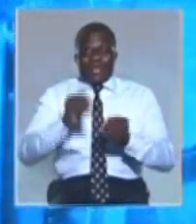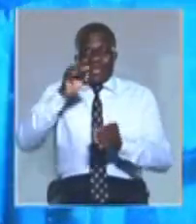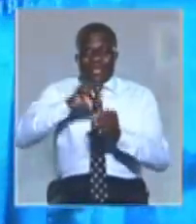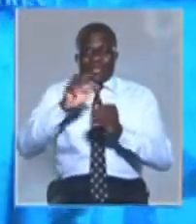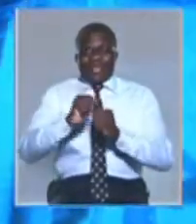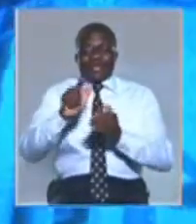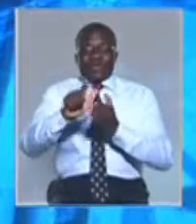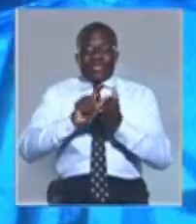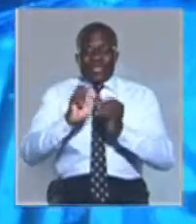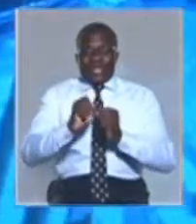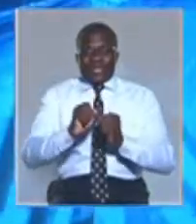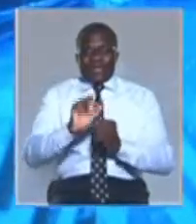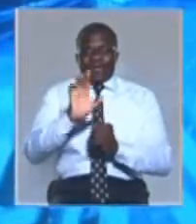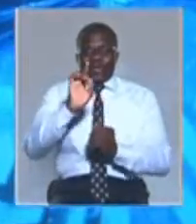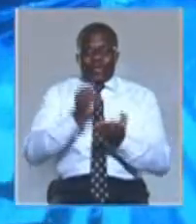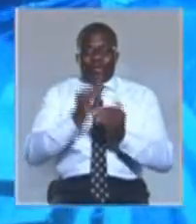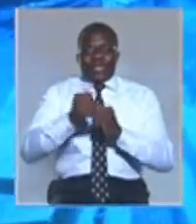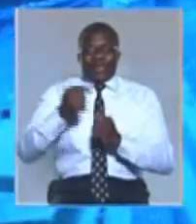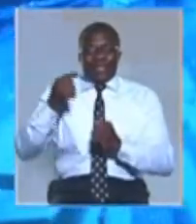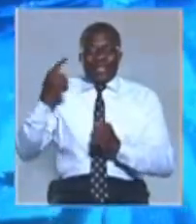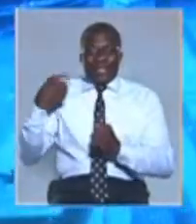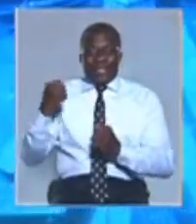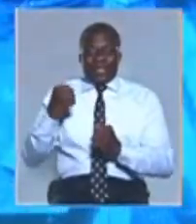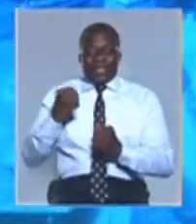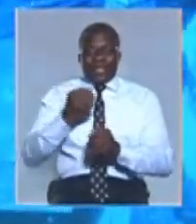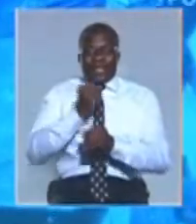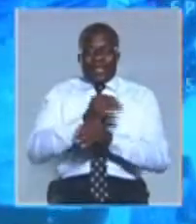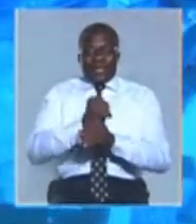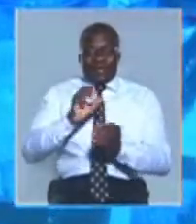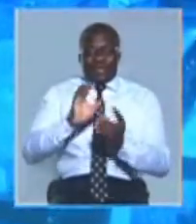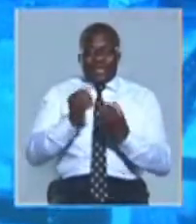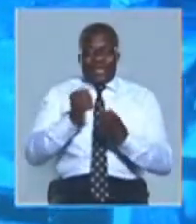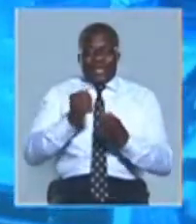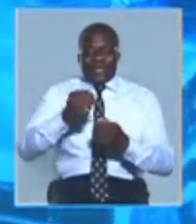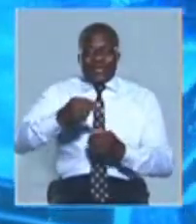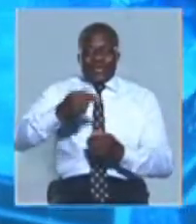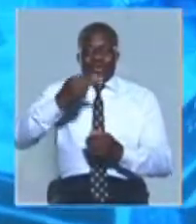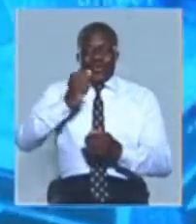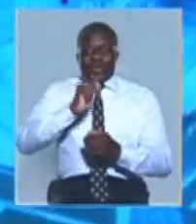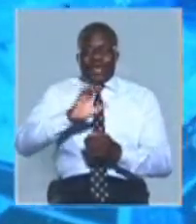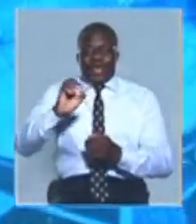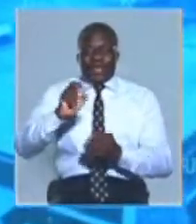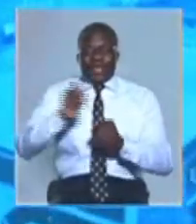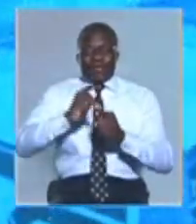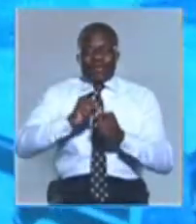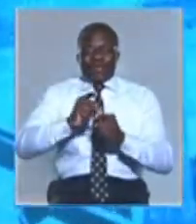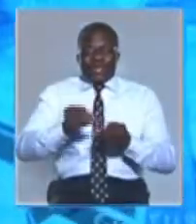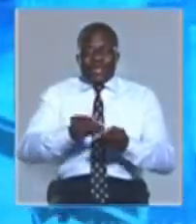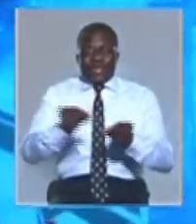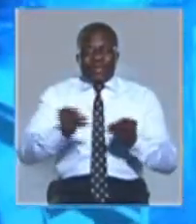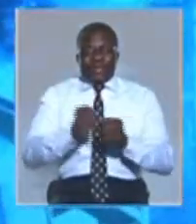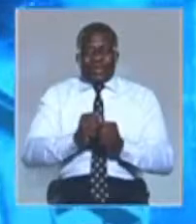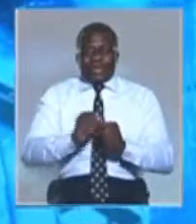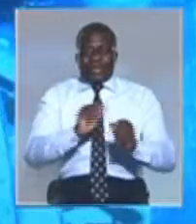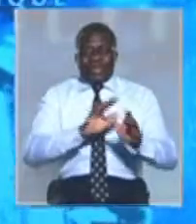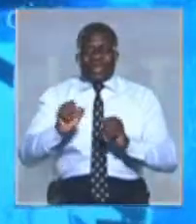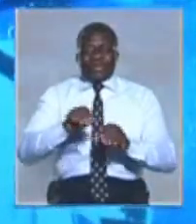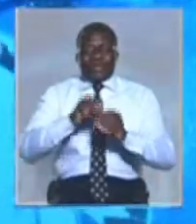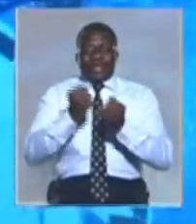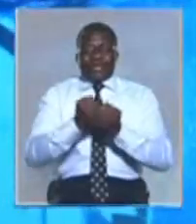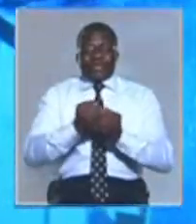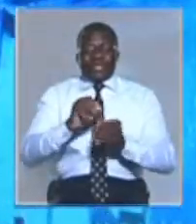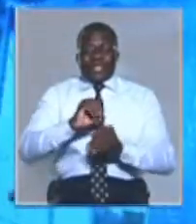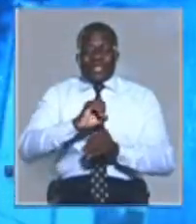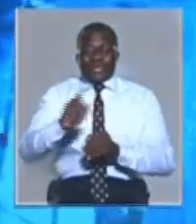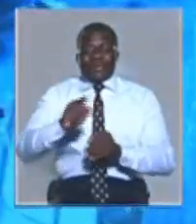élections législatives du 8 janvier dernier. Les conseillers cadres de la HAC, les professionnels des médias, les acteurs de la société